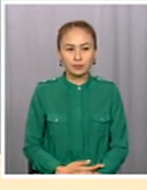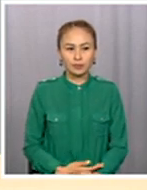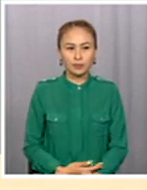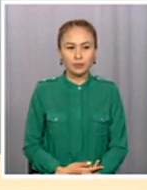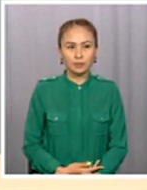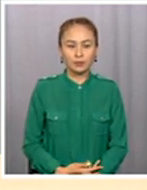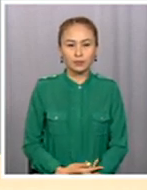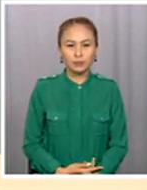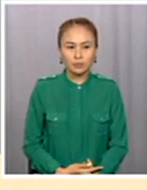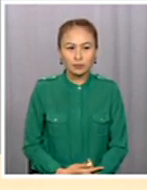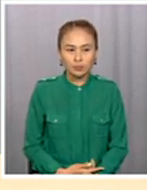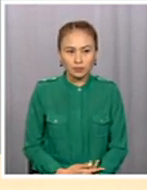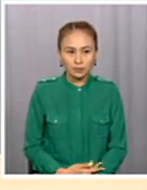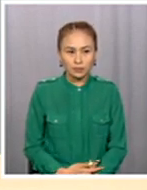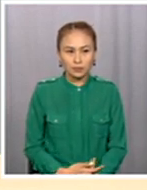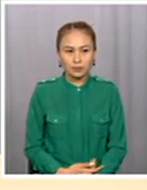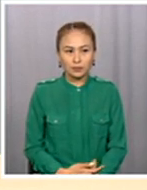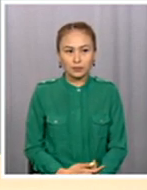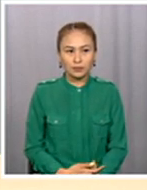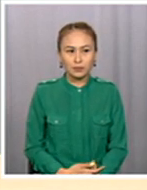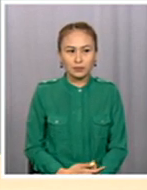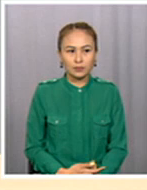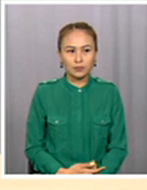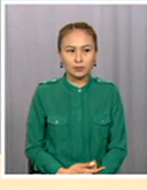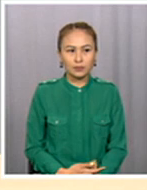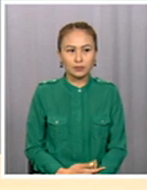в предложении.